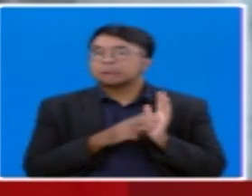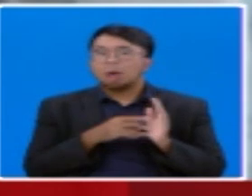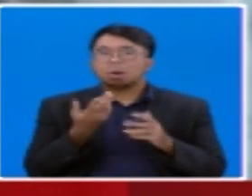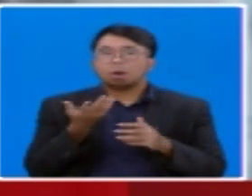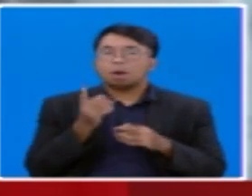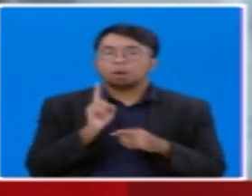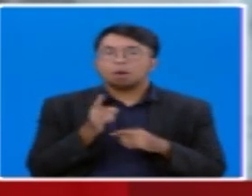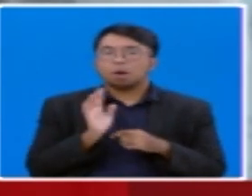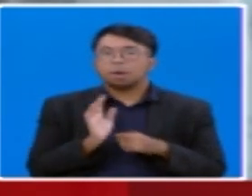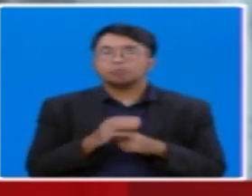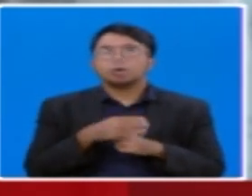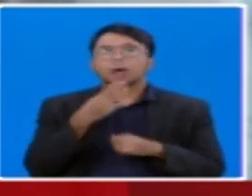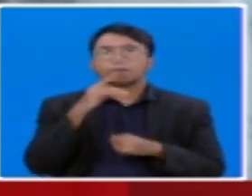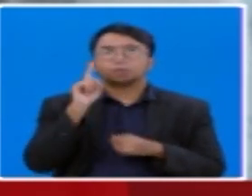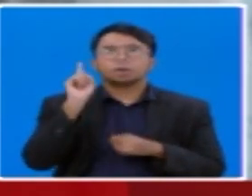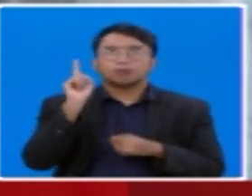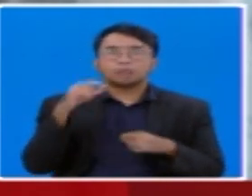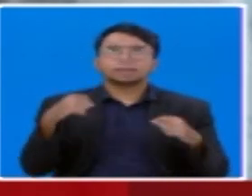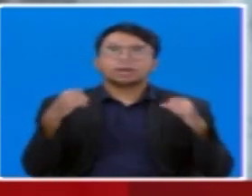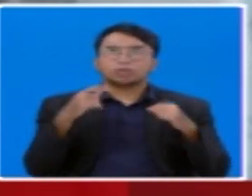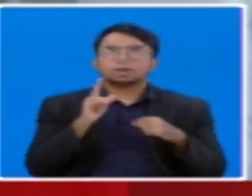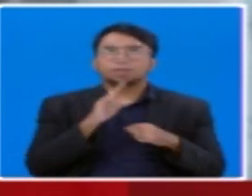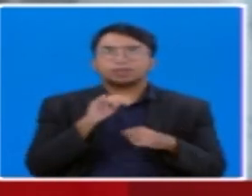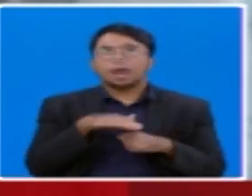Alhamdulillah sehat seperti anak yang lain.